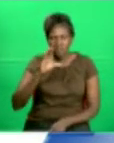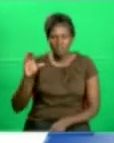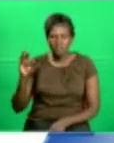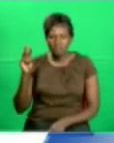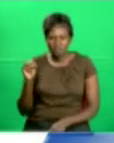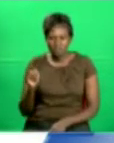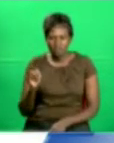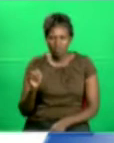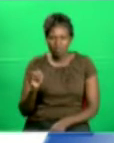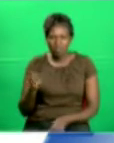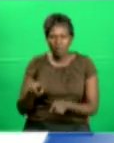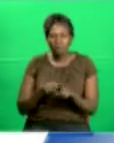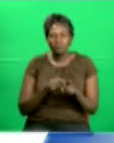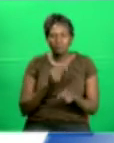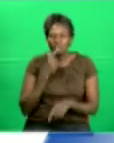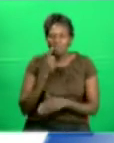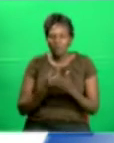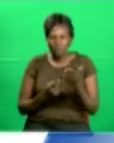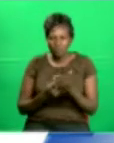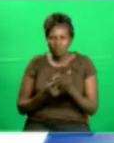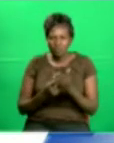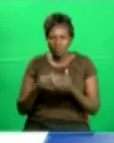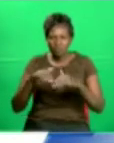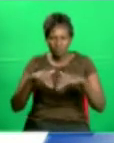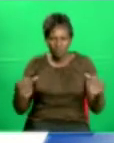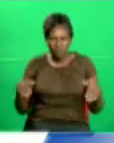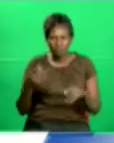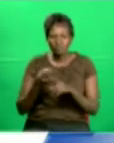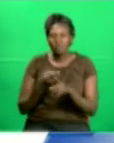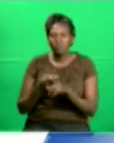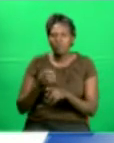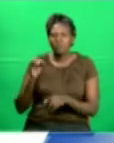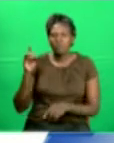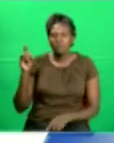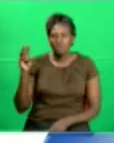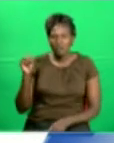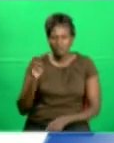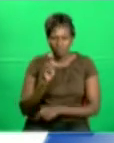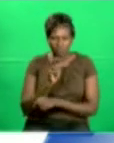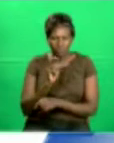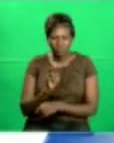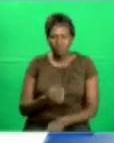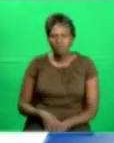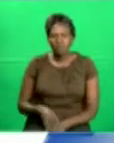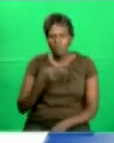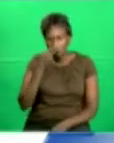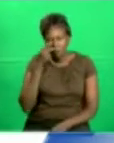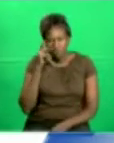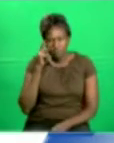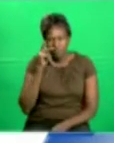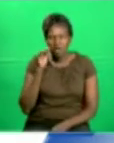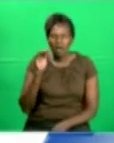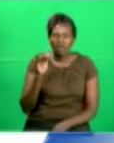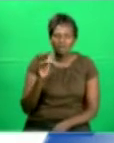wa chama cha ODM wamekanusha madai mgawanyiko kwenye muungano wa NASA unashuhudiwa. Kalonzo sasa ameomba vinara wa muungano